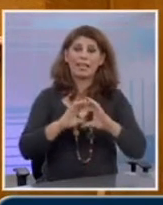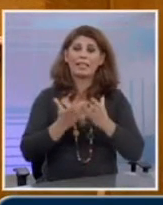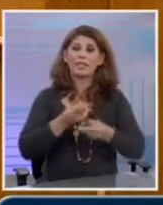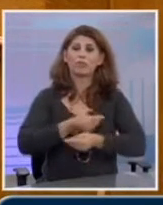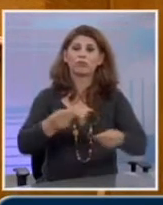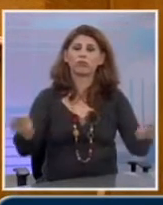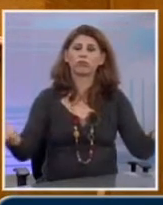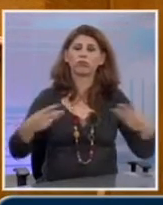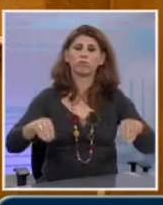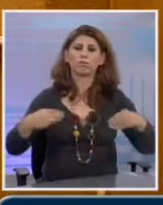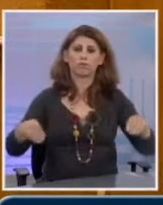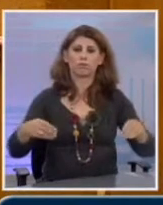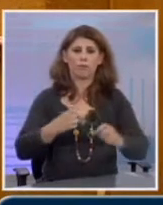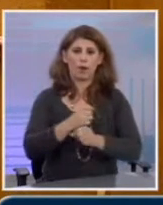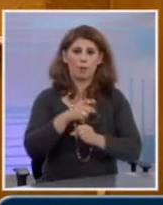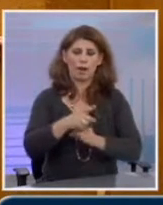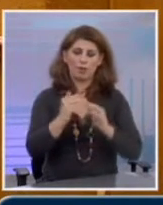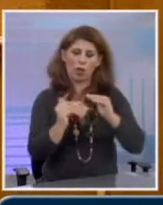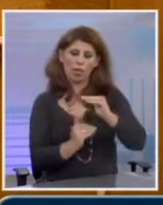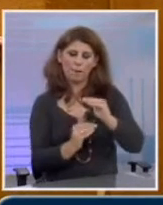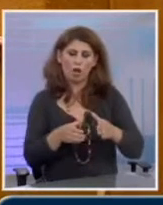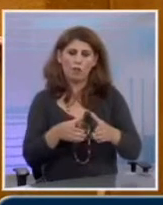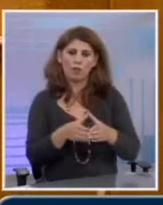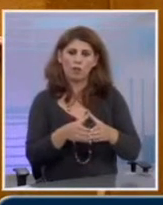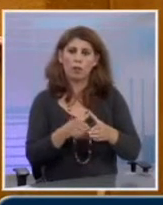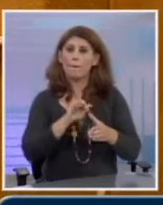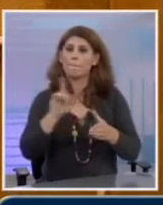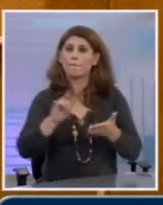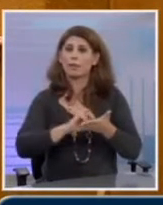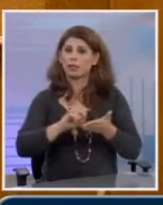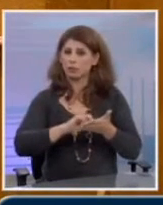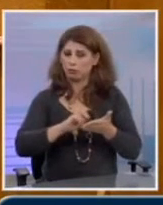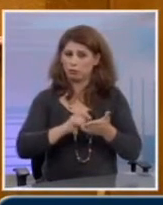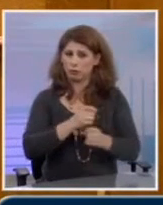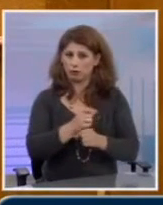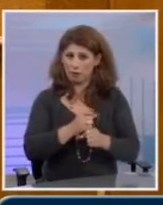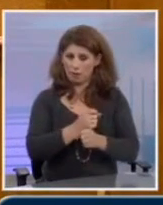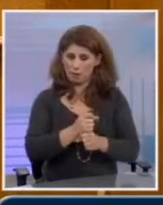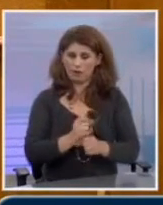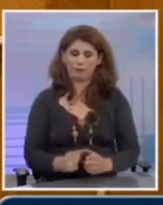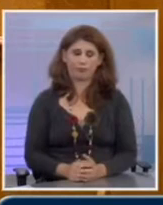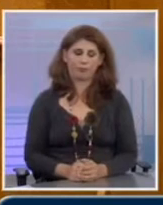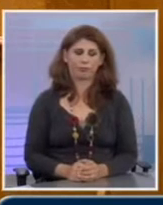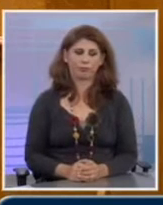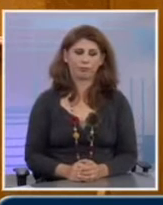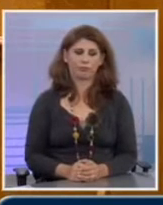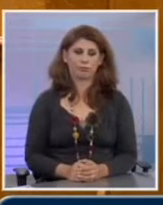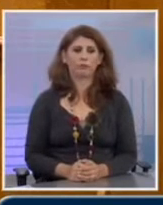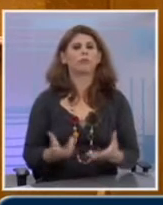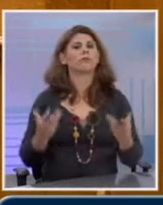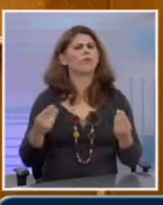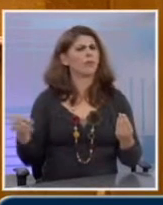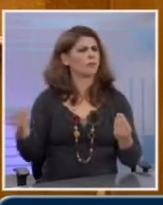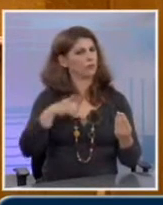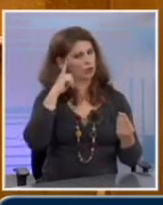φάρμακα. Αυτό είναι μια υποκατηγορία των μη συνταγογραφούμενων φαρμάκων και όπως αρκετοί από εσάς